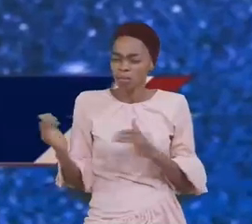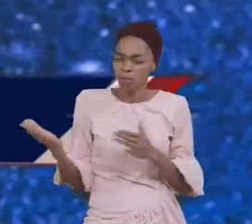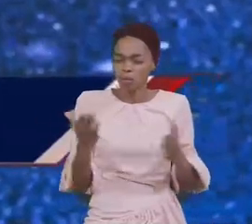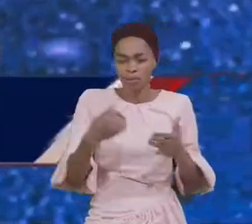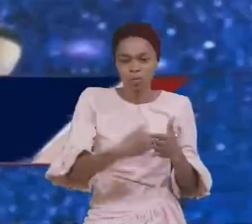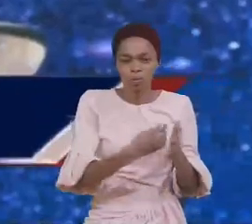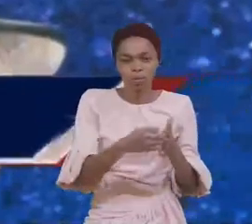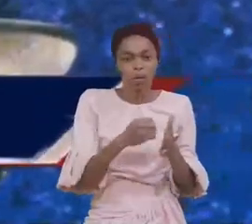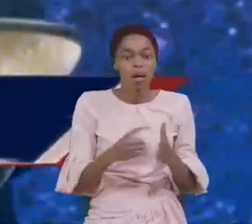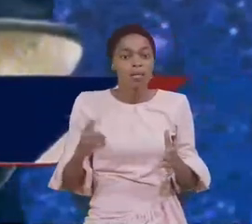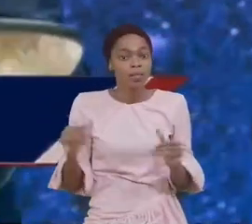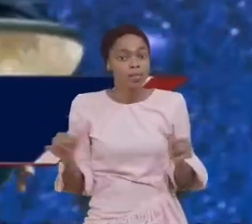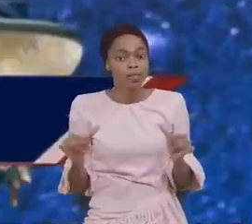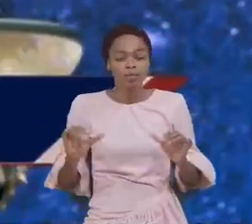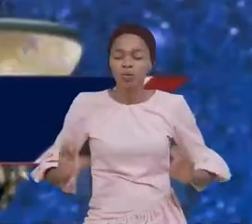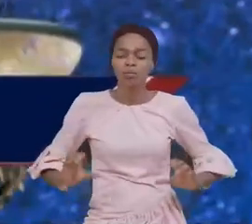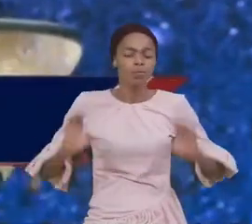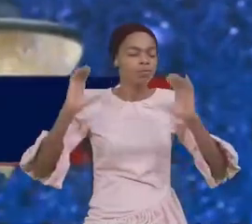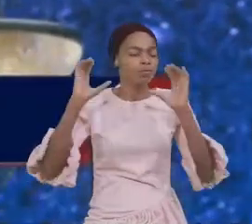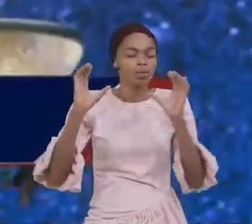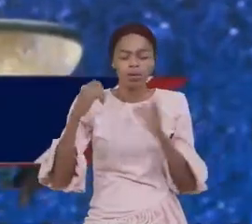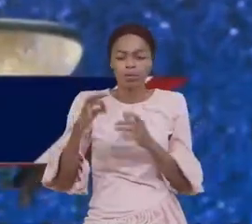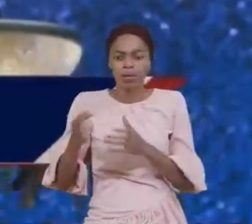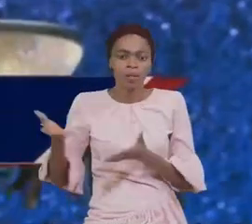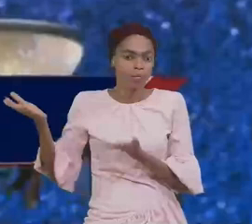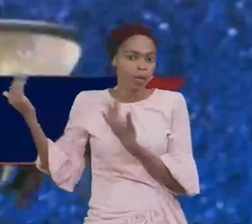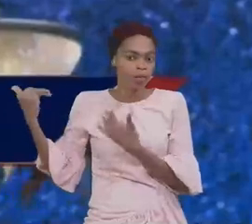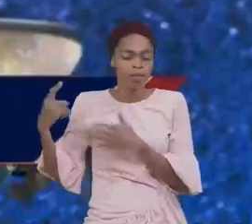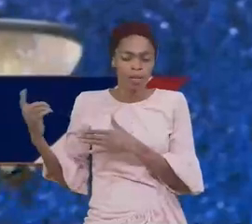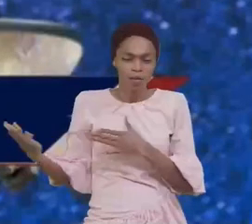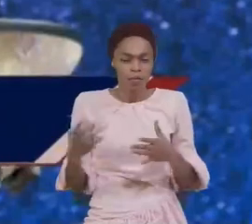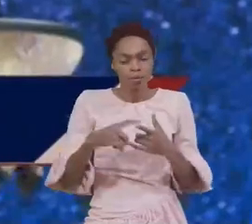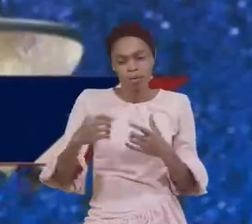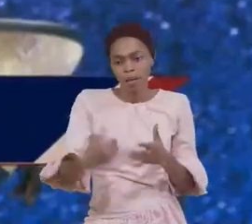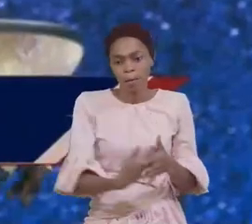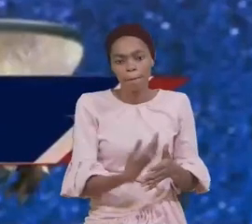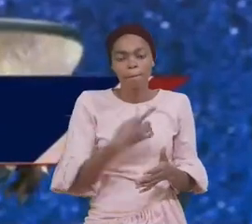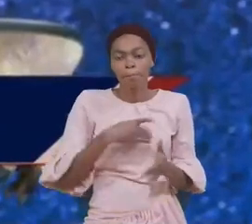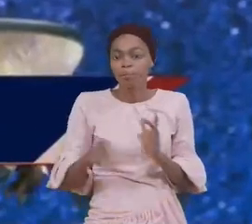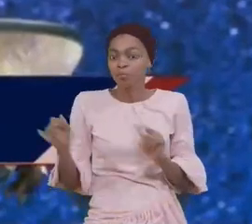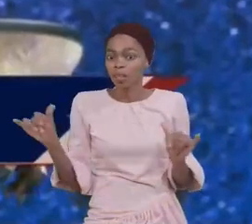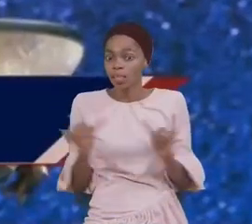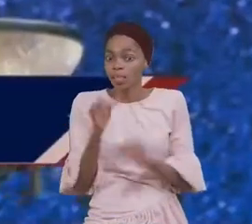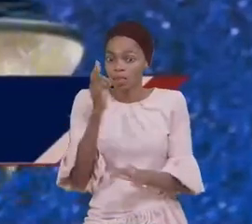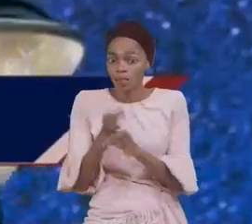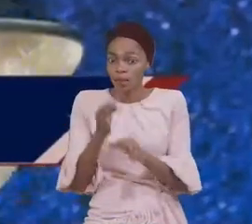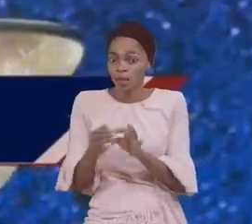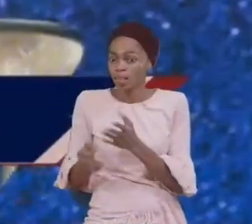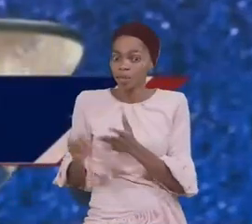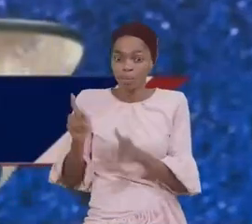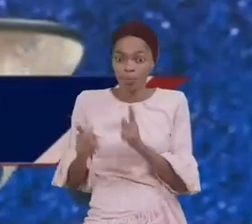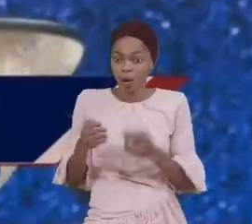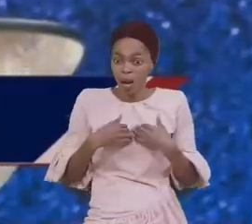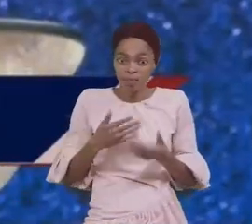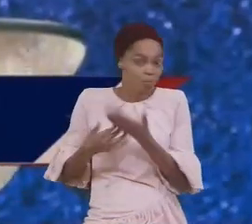même commission du passé, le même engagement du passé, ils l'ont amené à la nouvelle